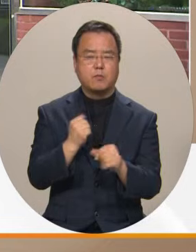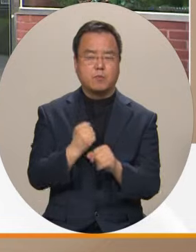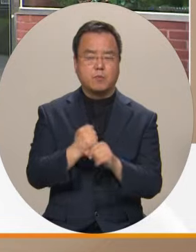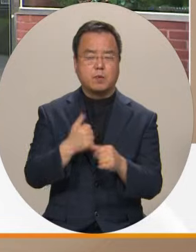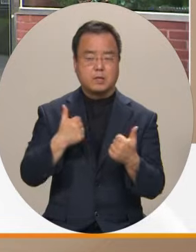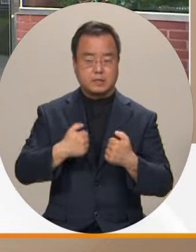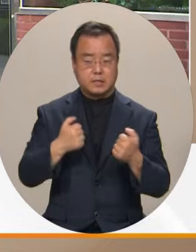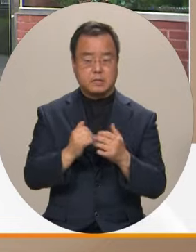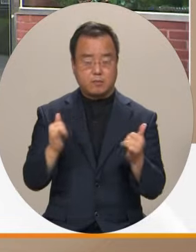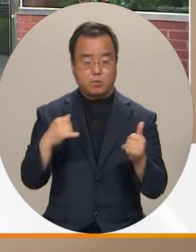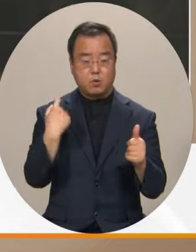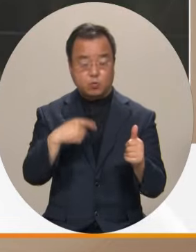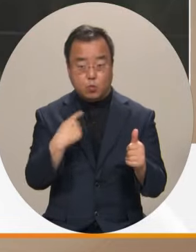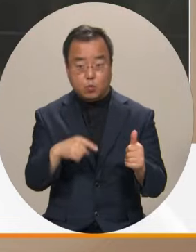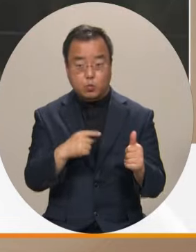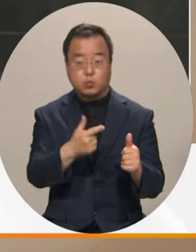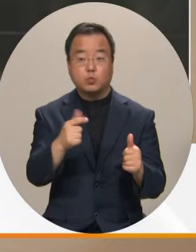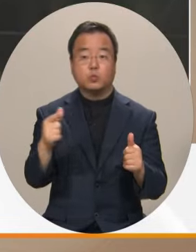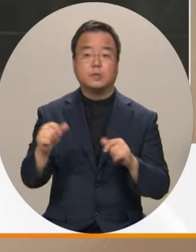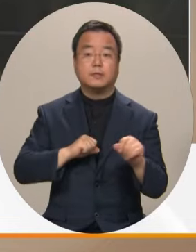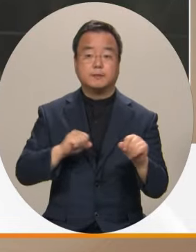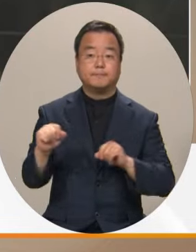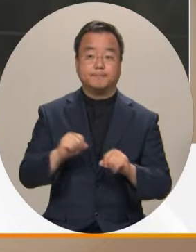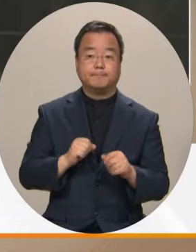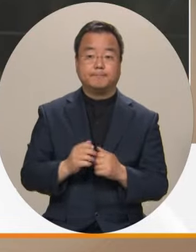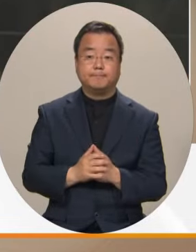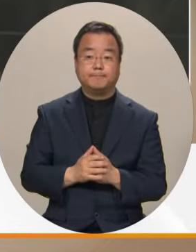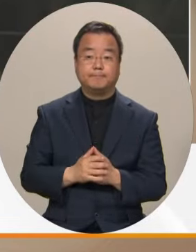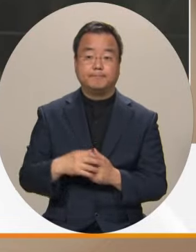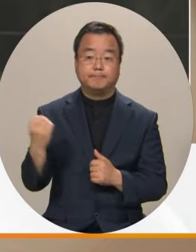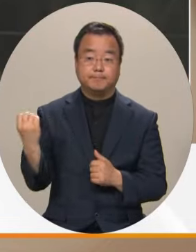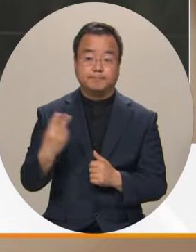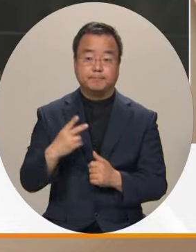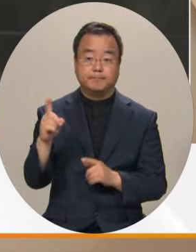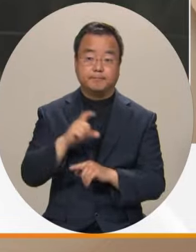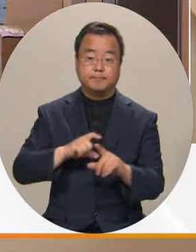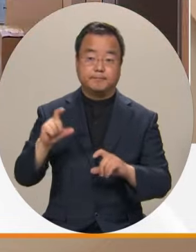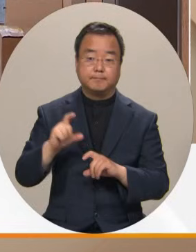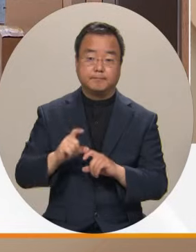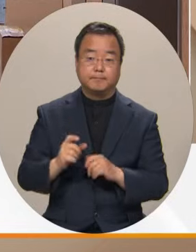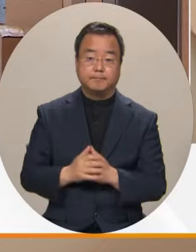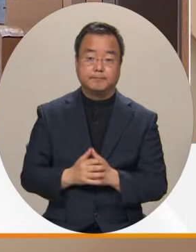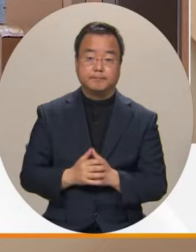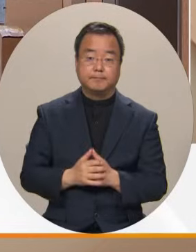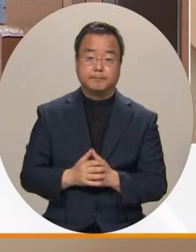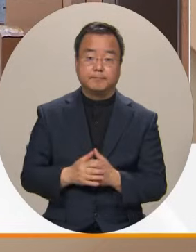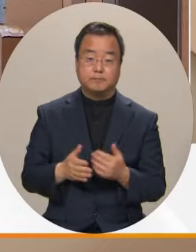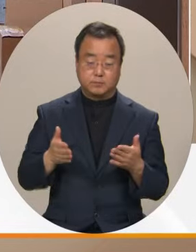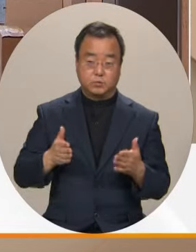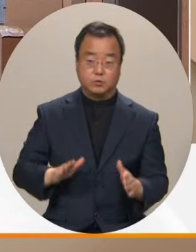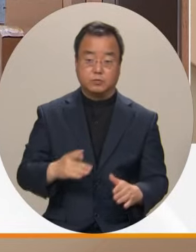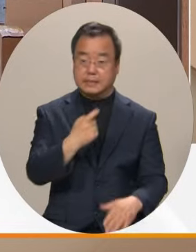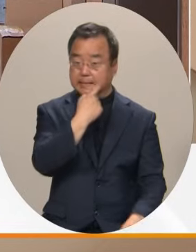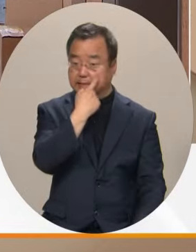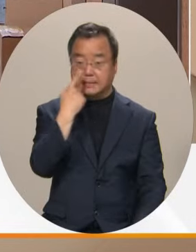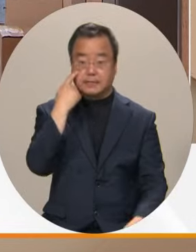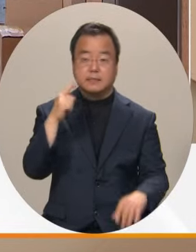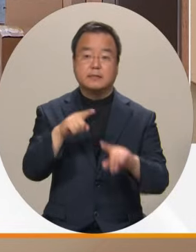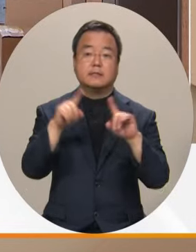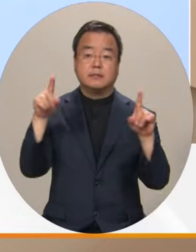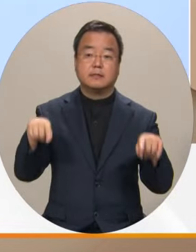다든지 요런 일들을 이제 진행할 거 같고요 그리고 또 하나는 이게 그 출생 증서가이